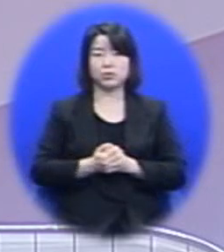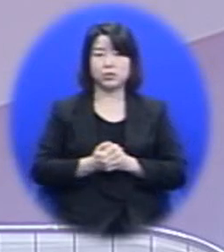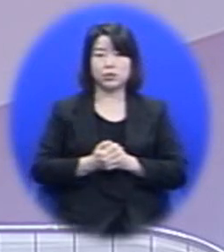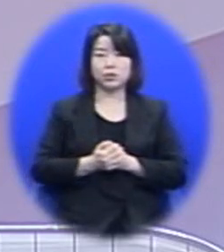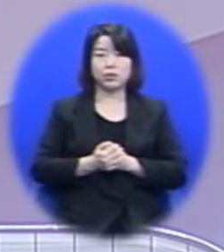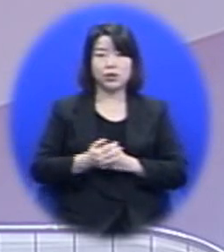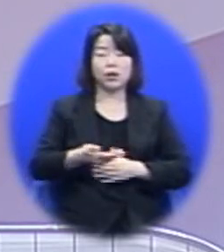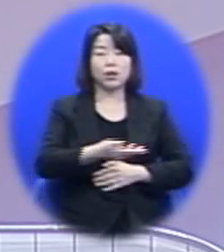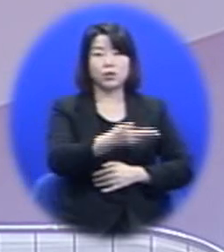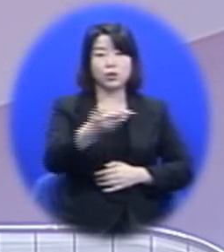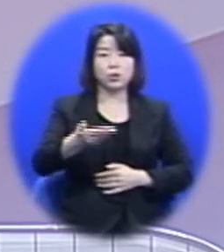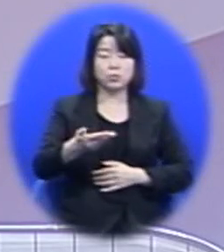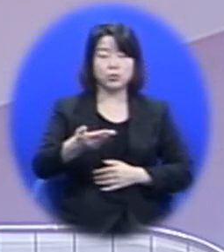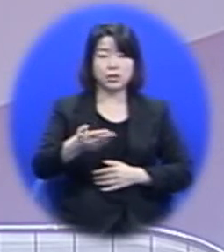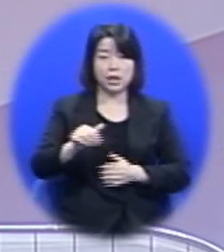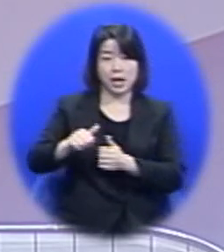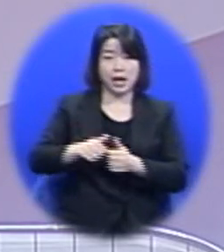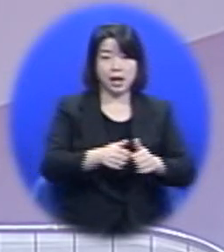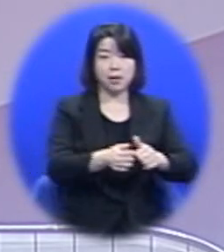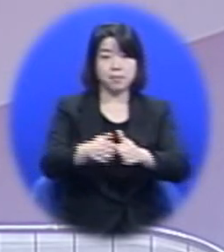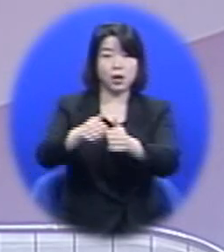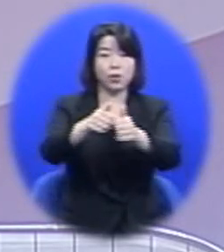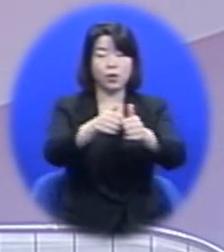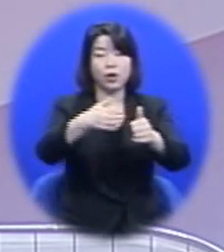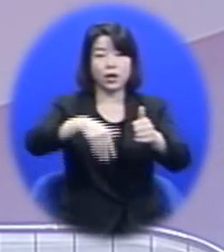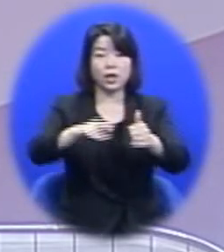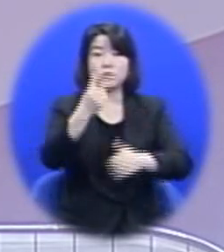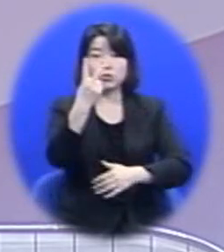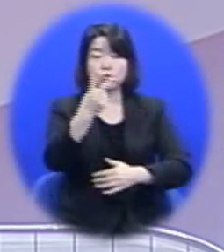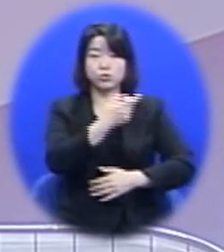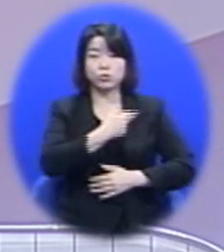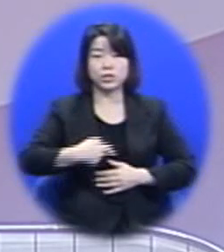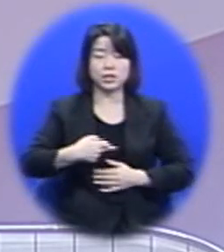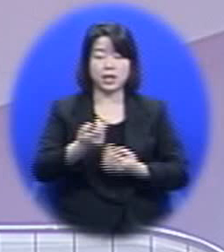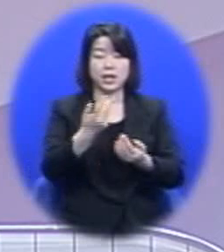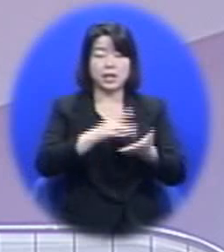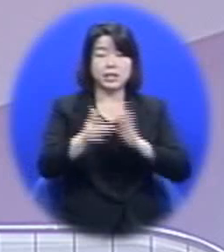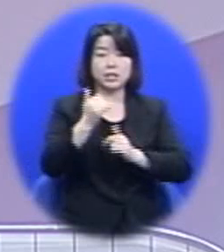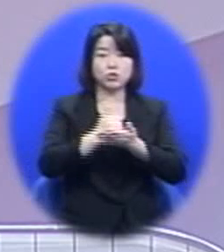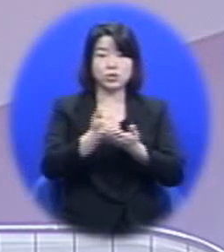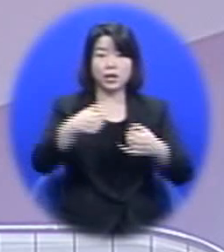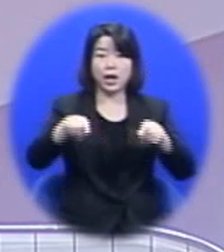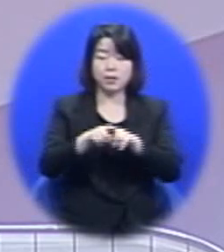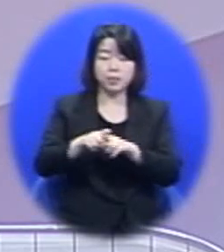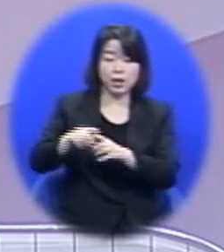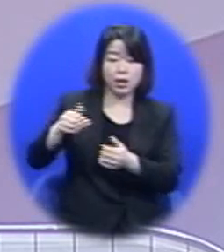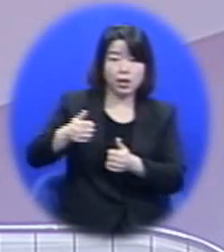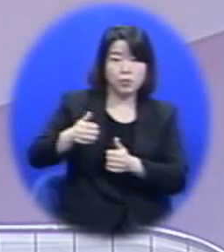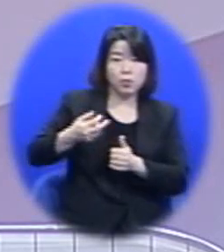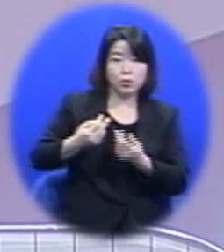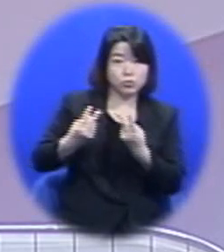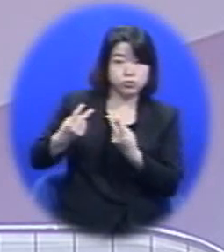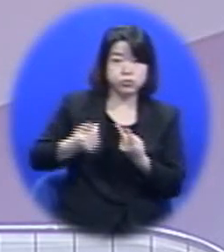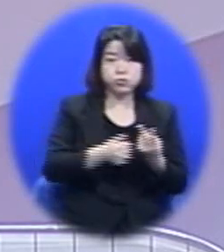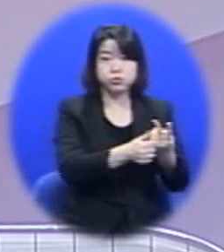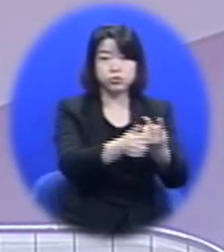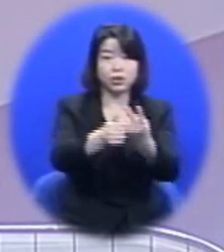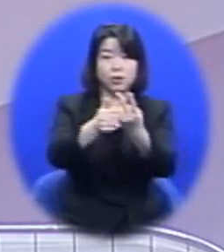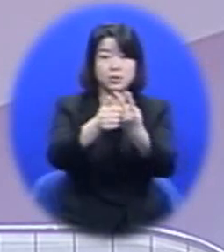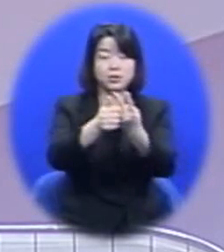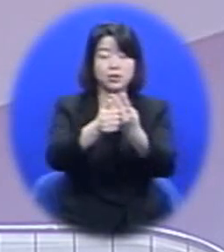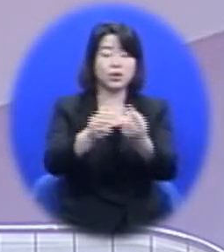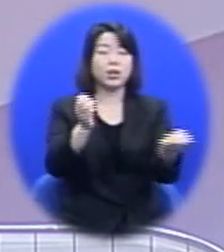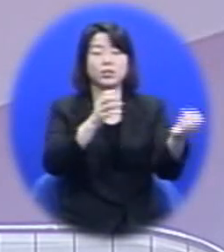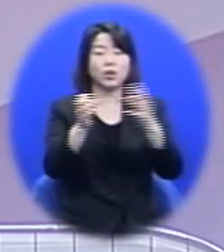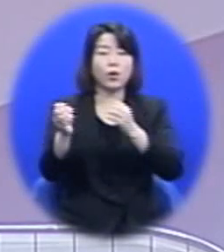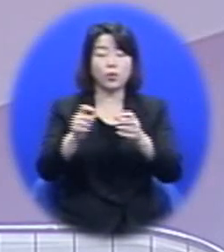여러분 엠마오로 가는 길에 두 제자 예수님과 함께 걸어가면서 대화도 하고